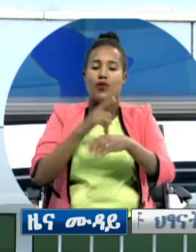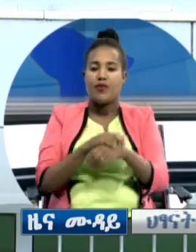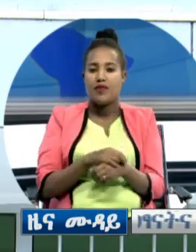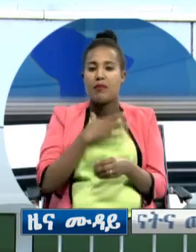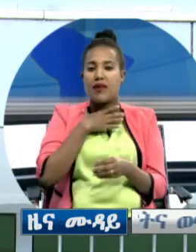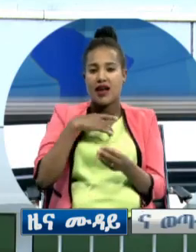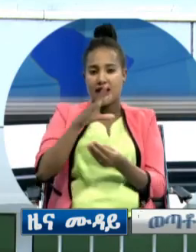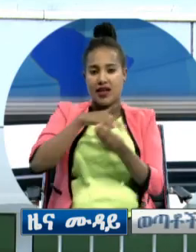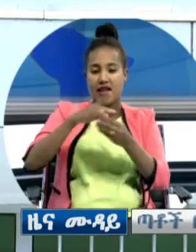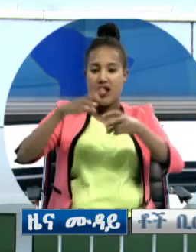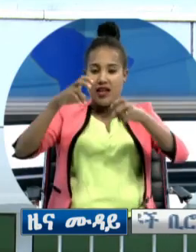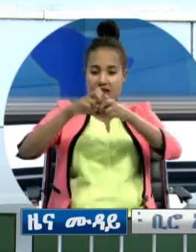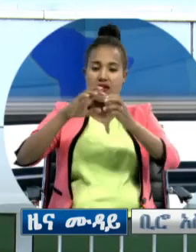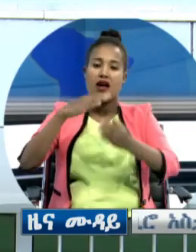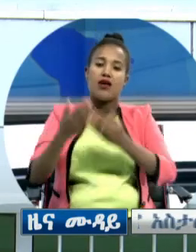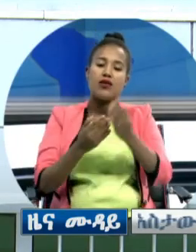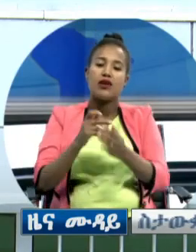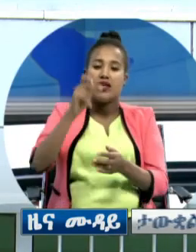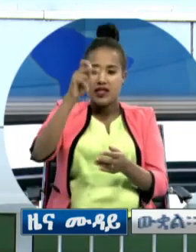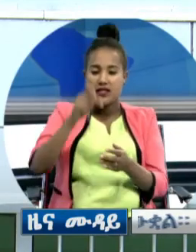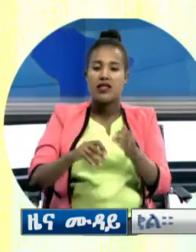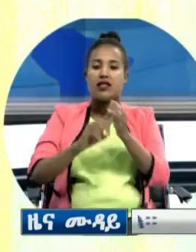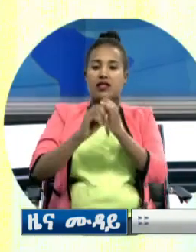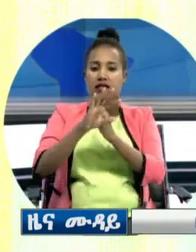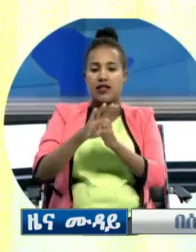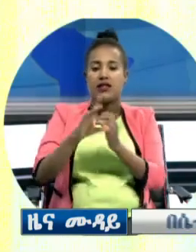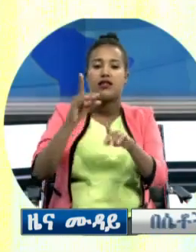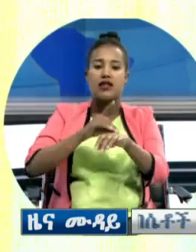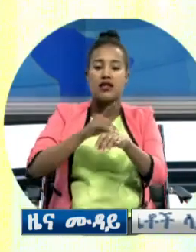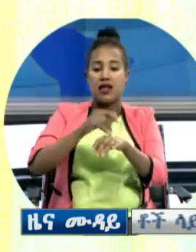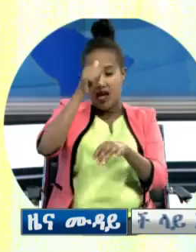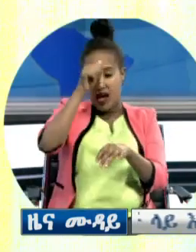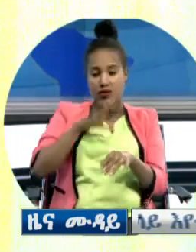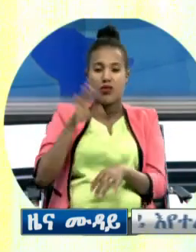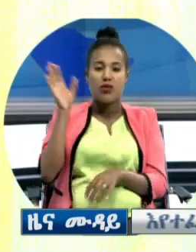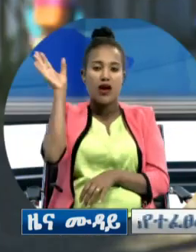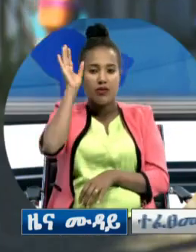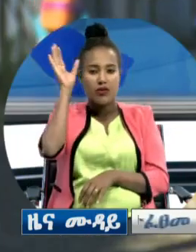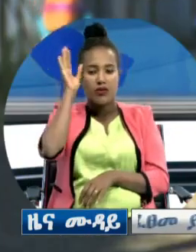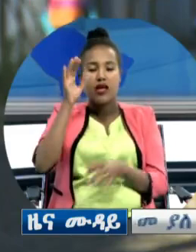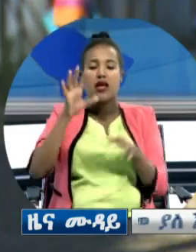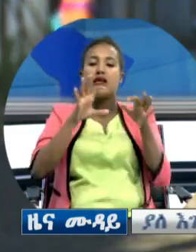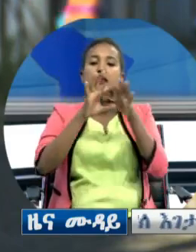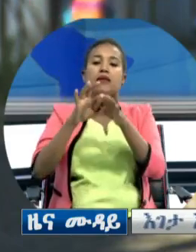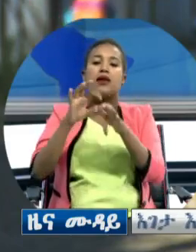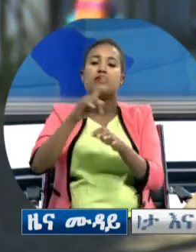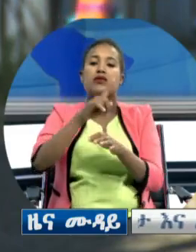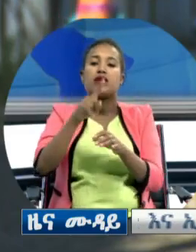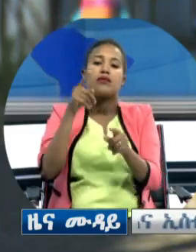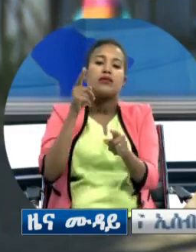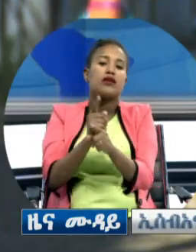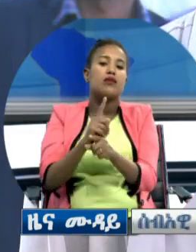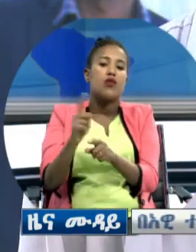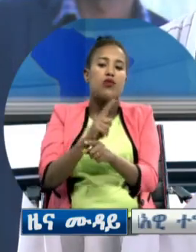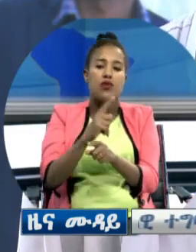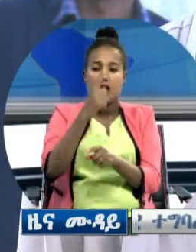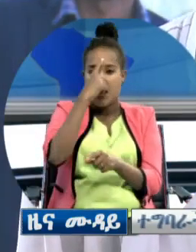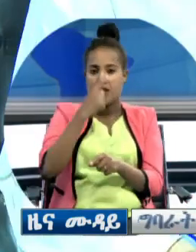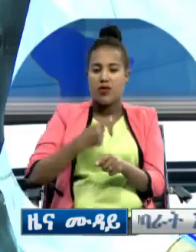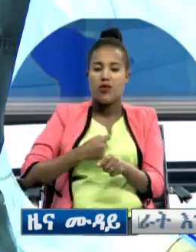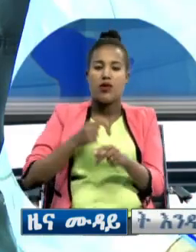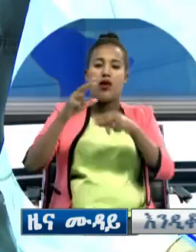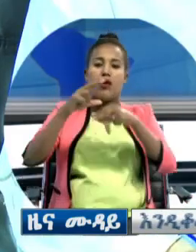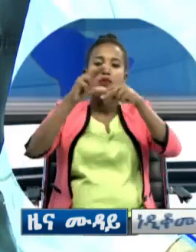ክልል ኤሌክትሪክ አገልግሎት የደሴ ዲስትሪክት ዳይሬክተር አቶ ሀብቱ አበበ የማህበራቱ ጥያቄ ተገቢ መሆኑን አምነው መስሪያ